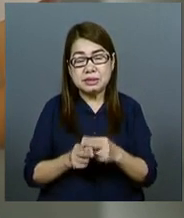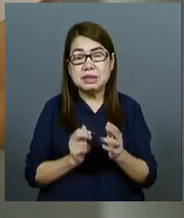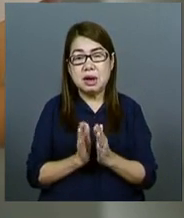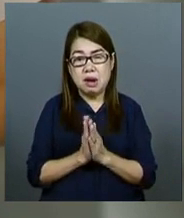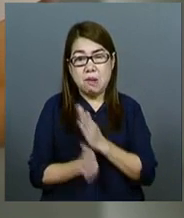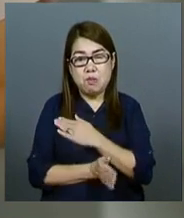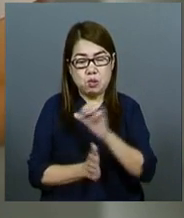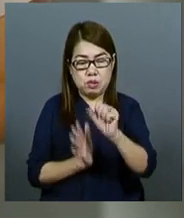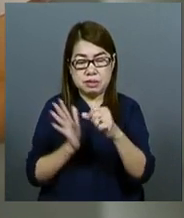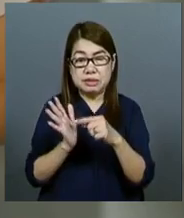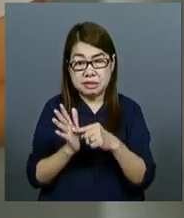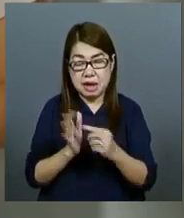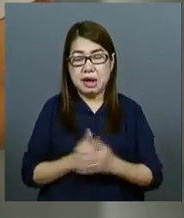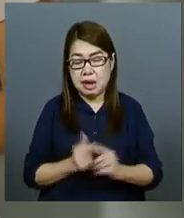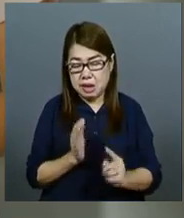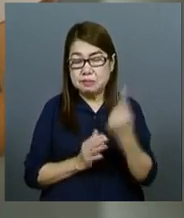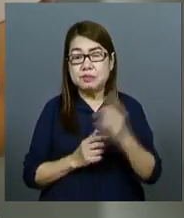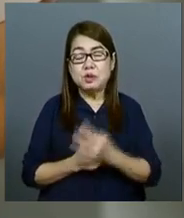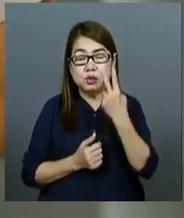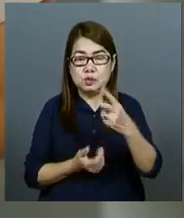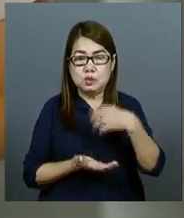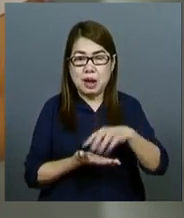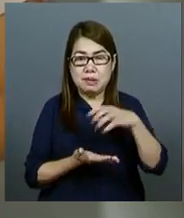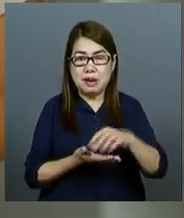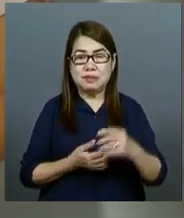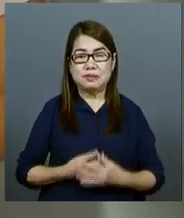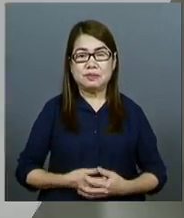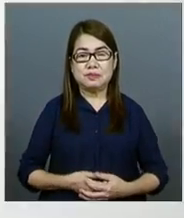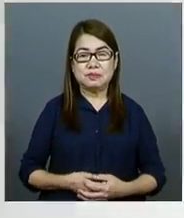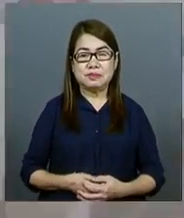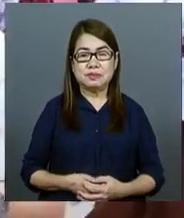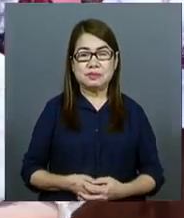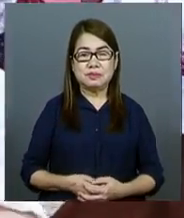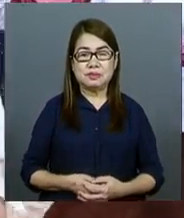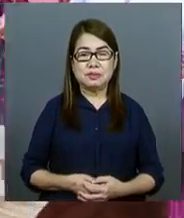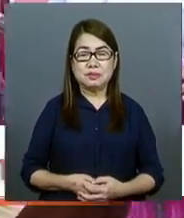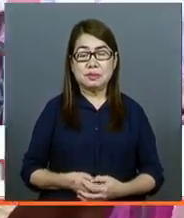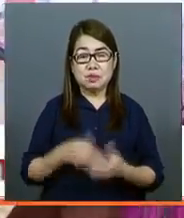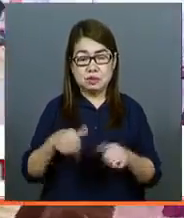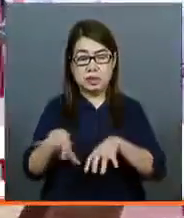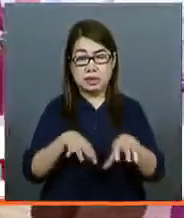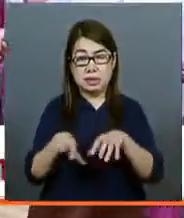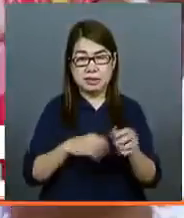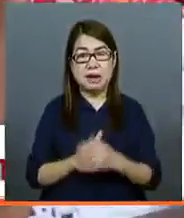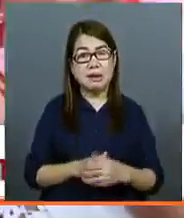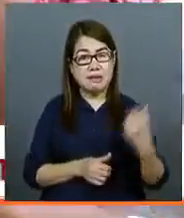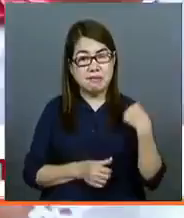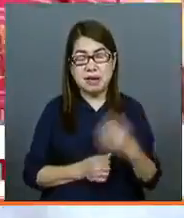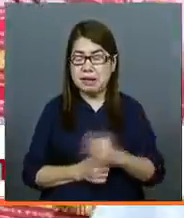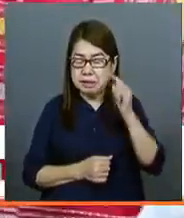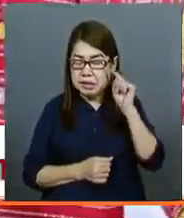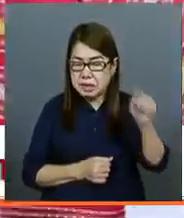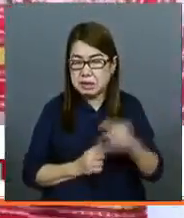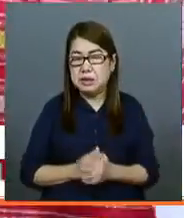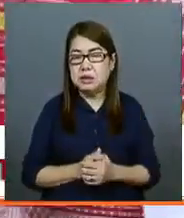วโรขึ้นเป็นครั้งแรกติดตามเรื่องนี้จากรายงาน กิจกรรมในงานแสดงมุทิตาจิตพระครูพิ